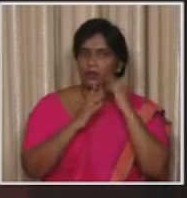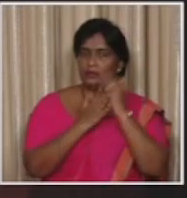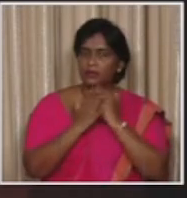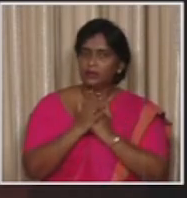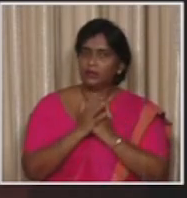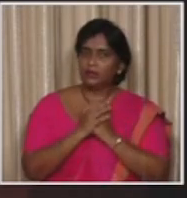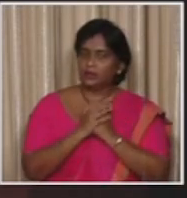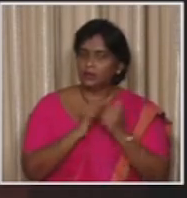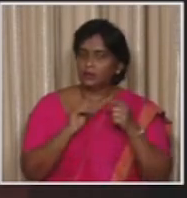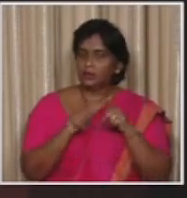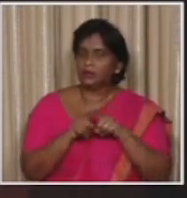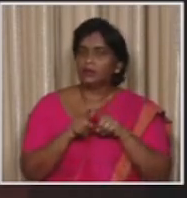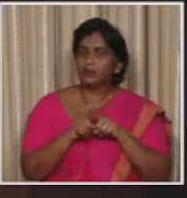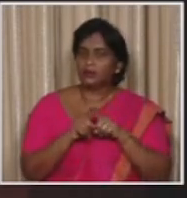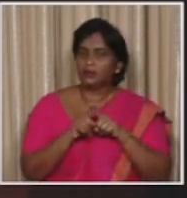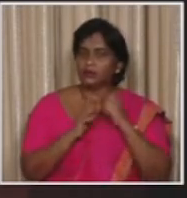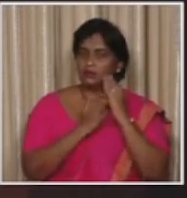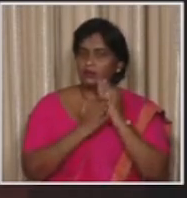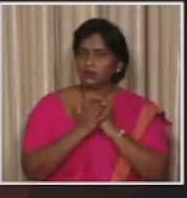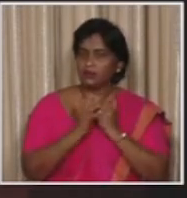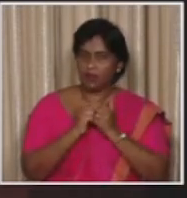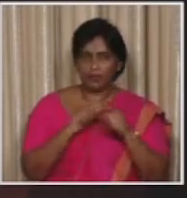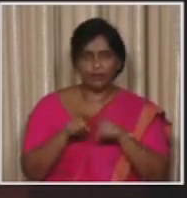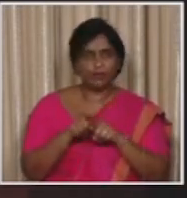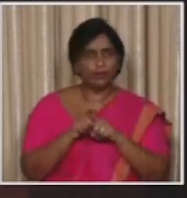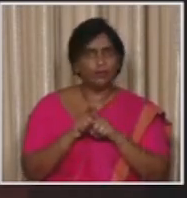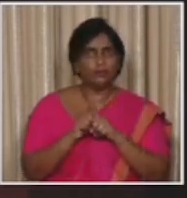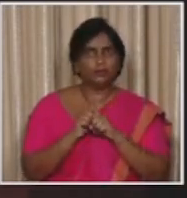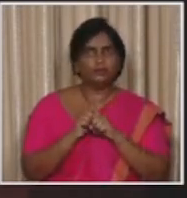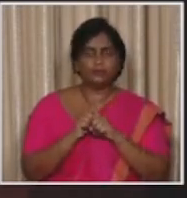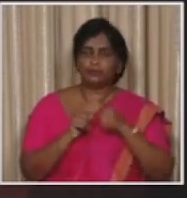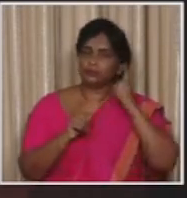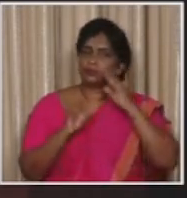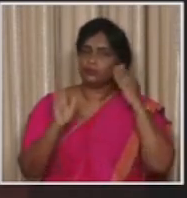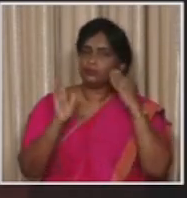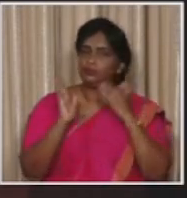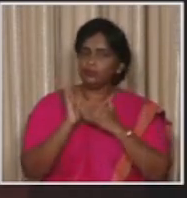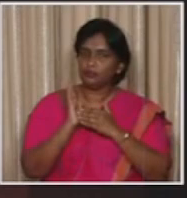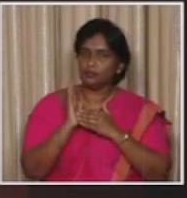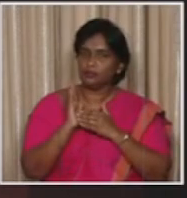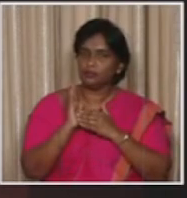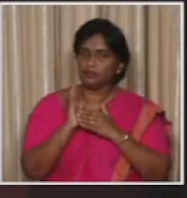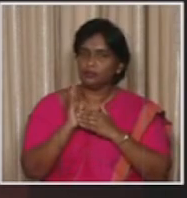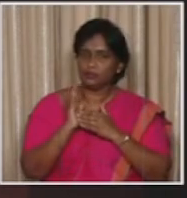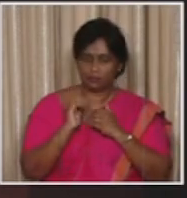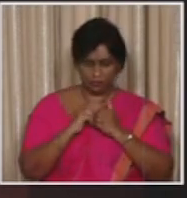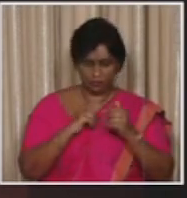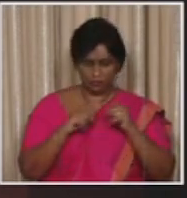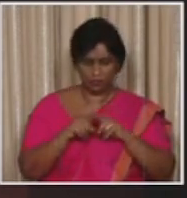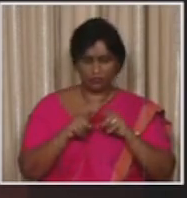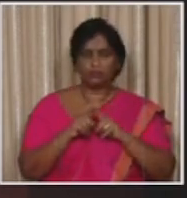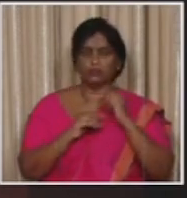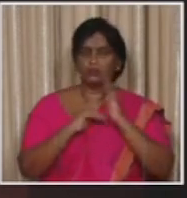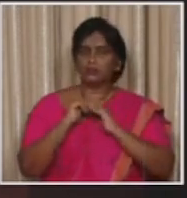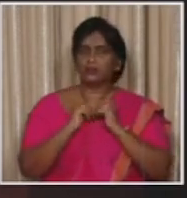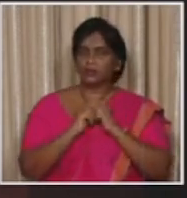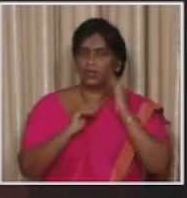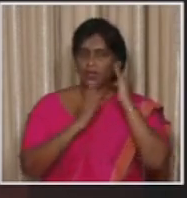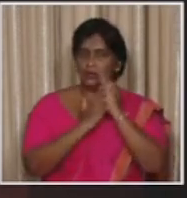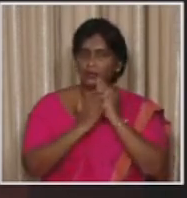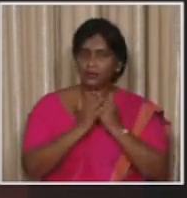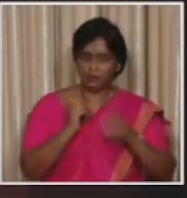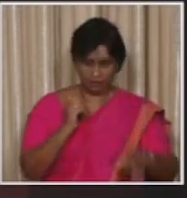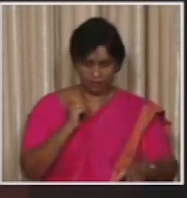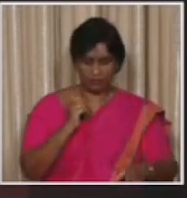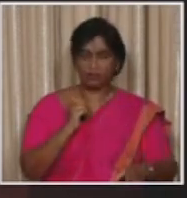නැති IMF එකඟතාවයකට අපි අනිවාර්යයෙන්ම යනවා. මම ඔබතුමාට කියන්න කැමති strategic development